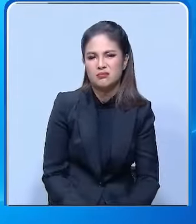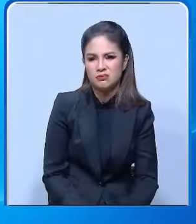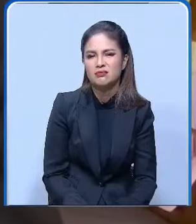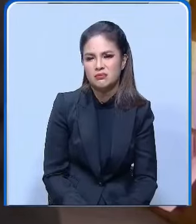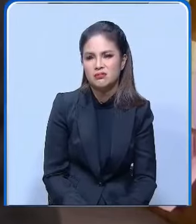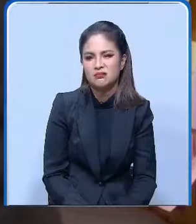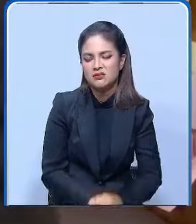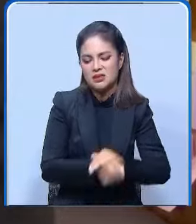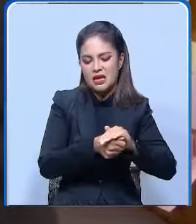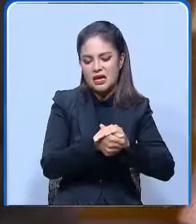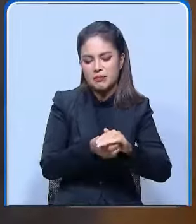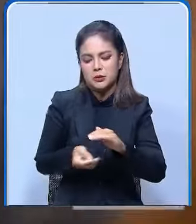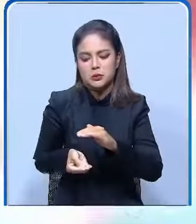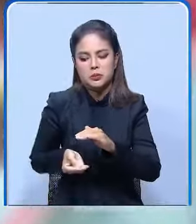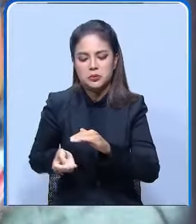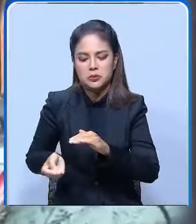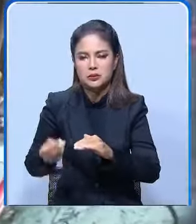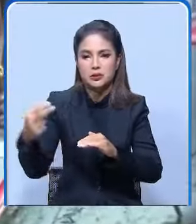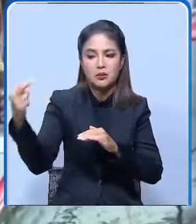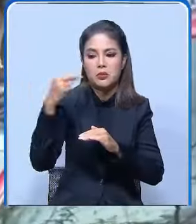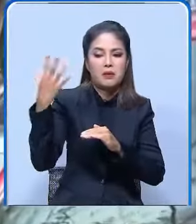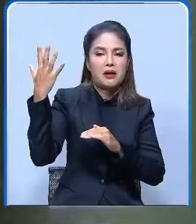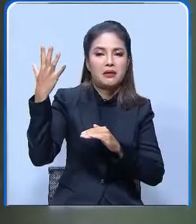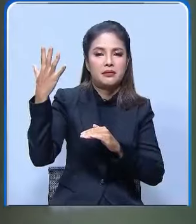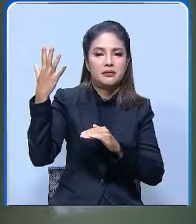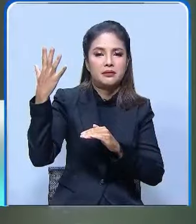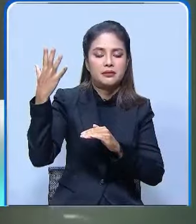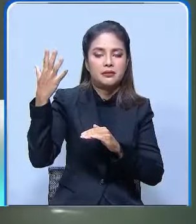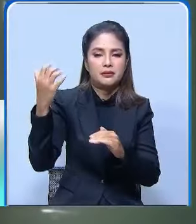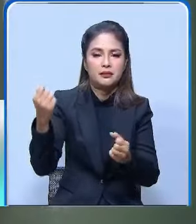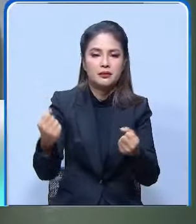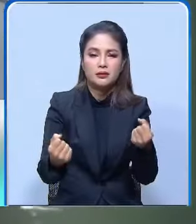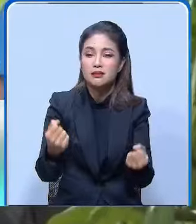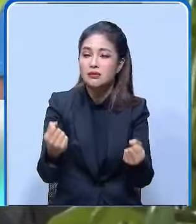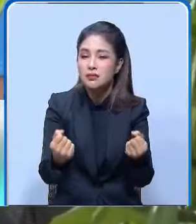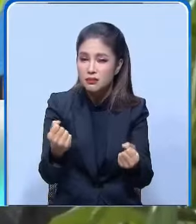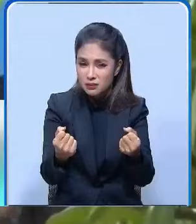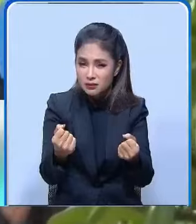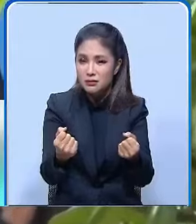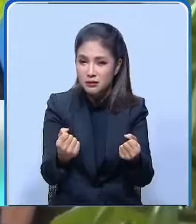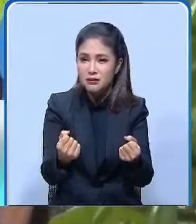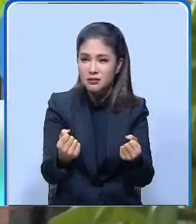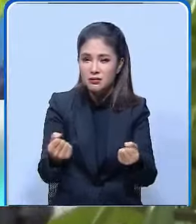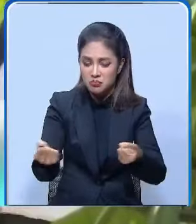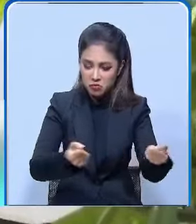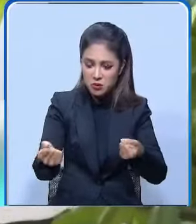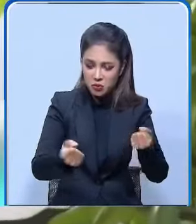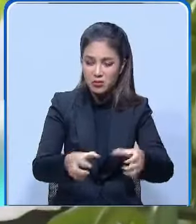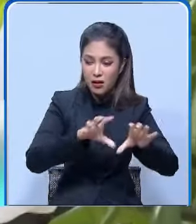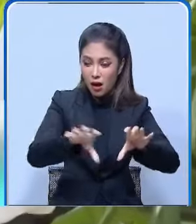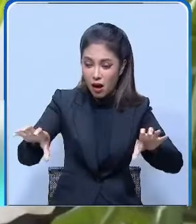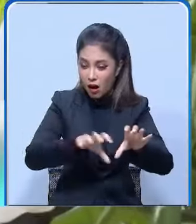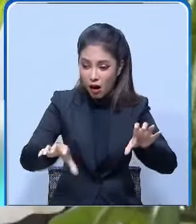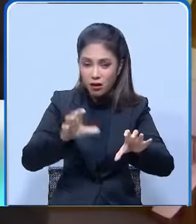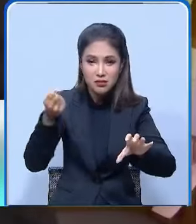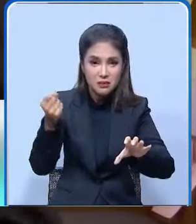แล้วไม่สามารถจะตรวจจับได ้รถโดยสารจำเป็นต้องติดตั้งถังก๊าซมากมายขนาดนี้หรือ เขาสามารถติดได้แค่6ใบ